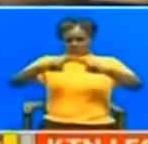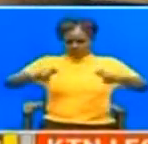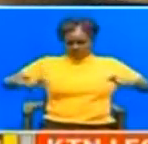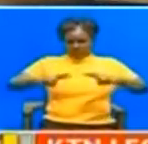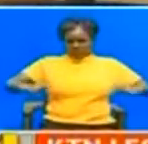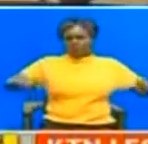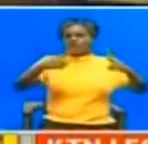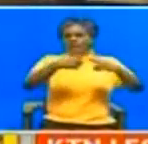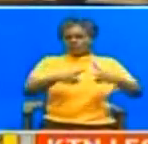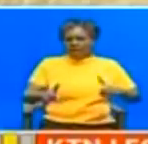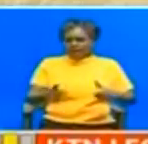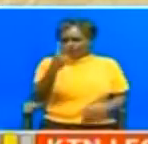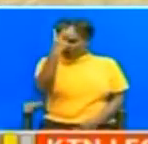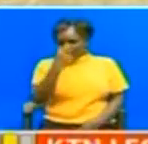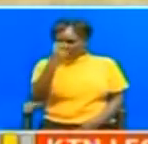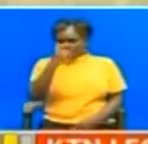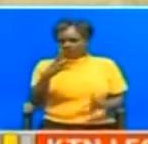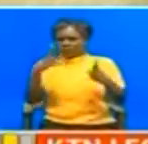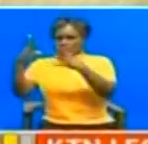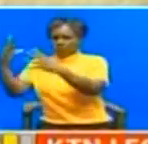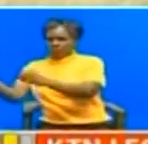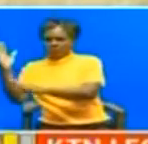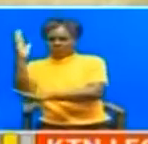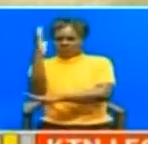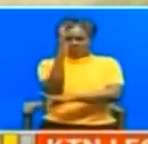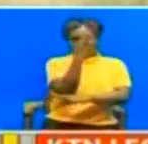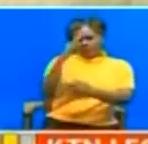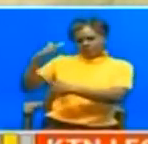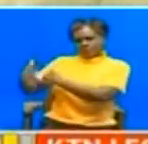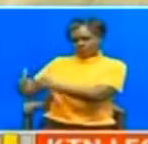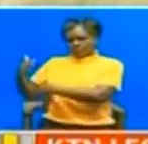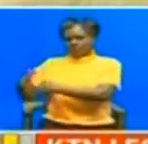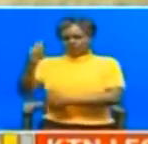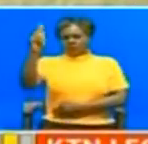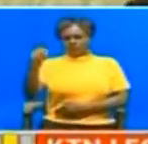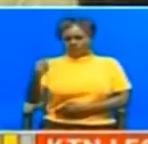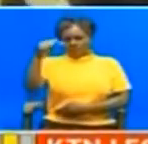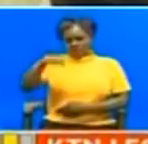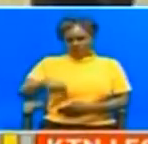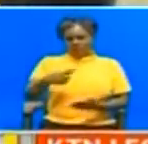kuwapata wavamizi waliotoroka katika mbuga zilizoko karibu. Agnes Penda, KTN Leo Weekendi.